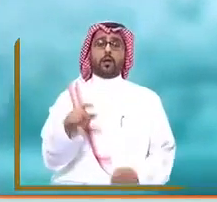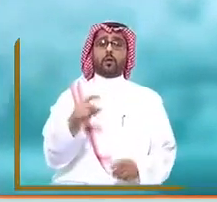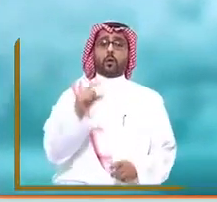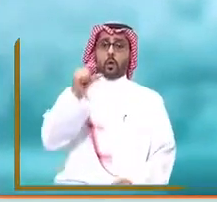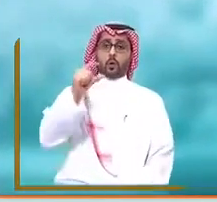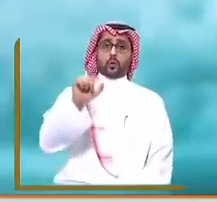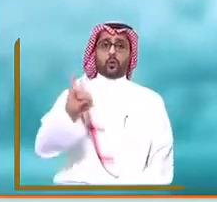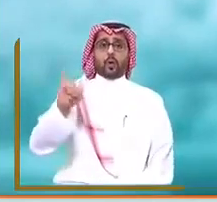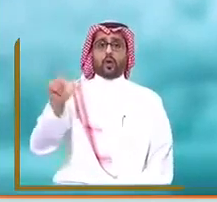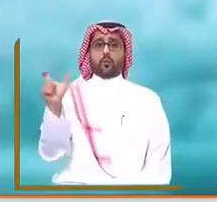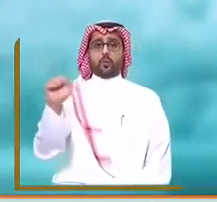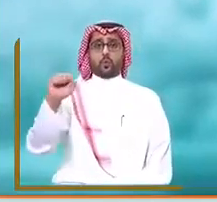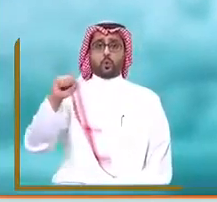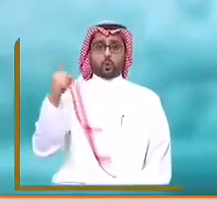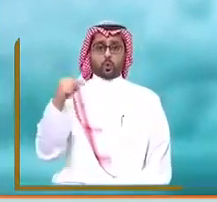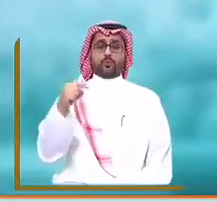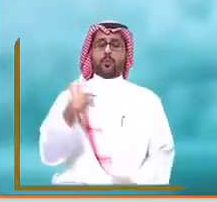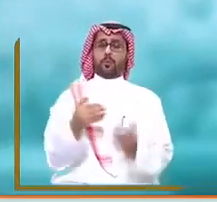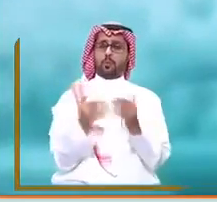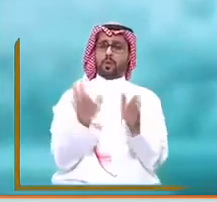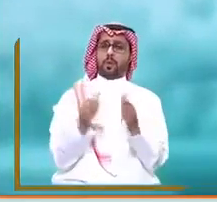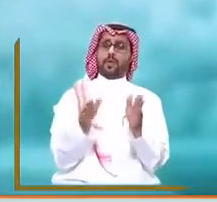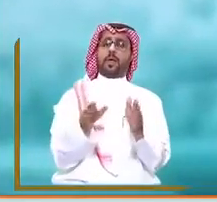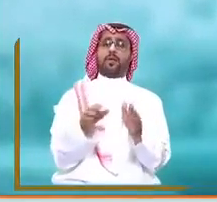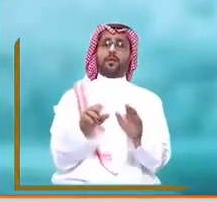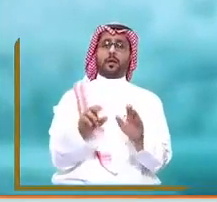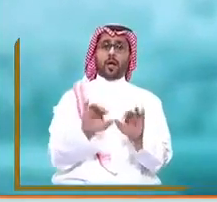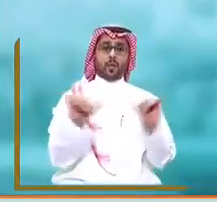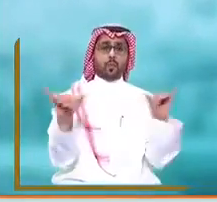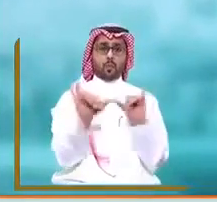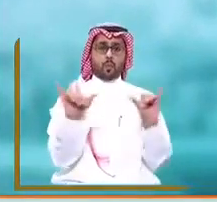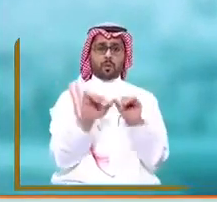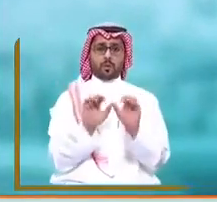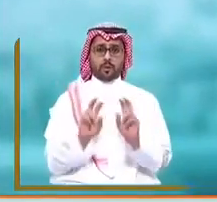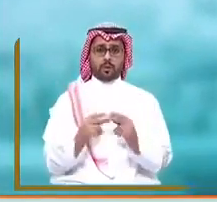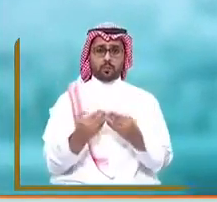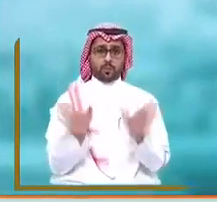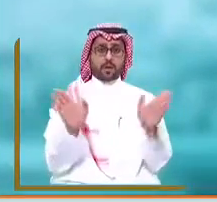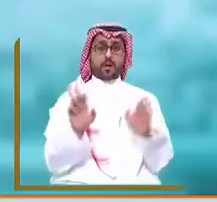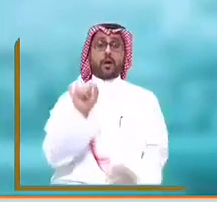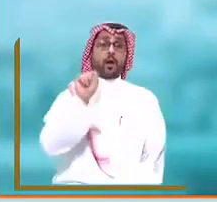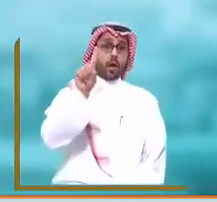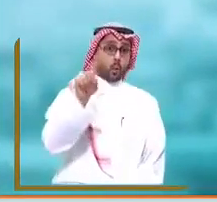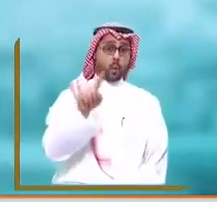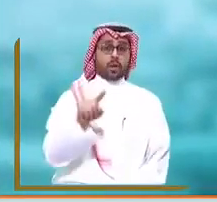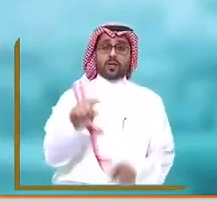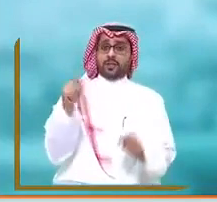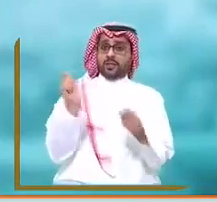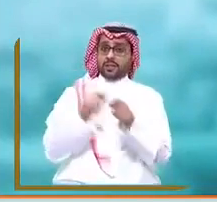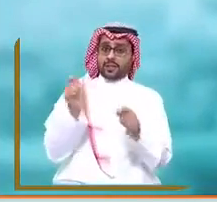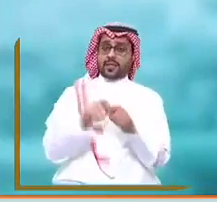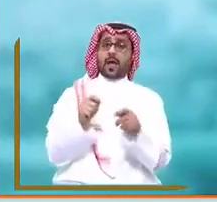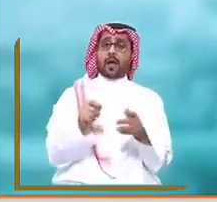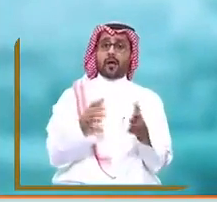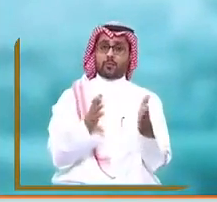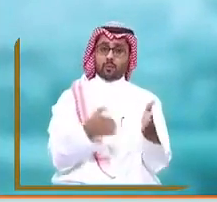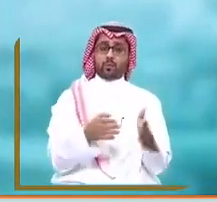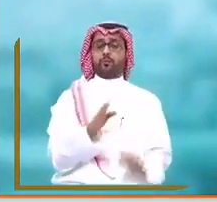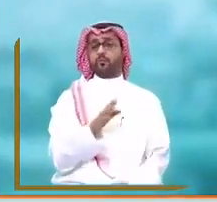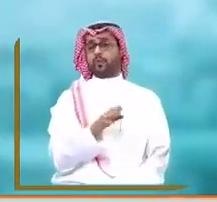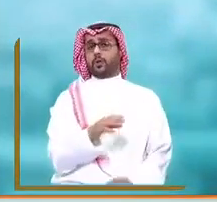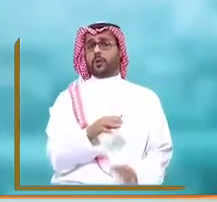الصالح. أهلا بك دكتور منصور. بداية، يقام هذا المنتدى السعودي الأول للثورة الصناعية الرابعة